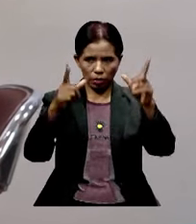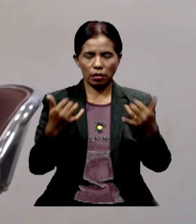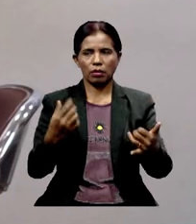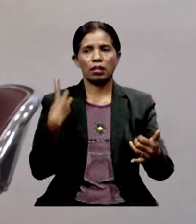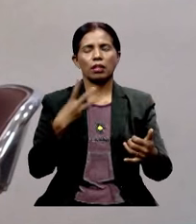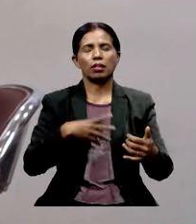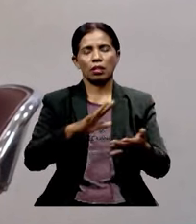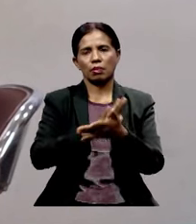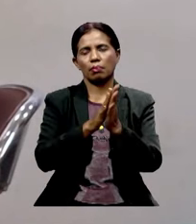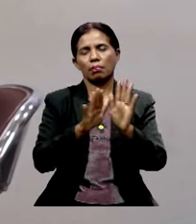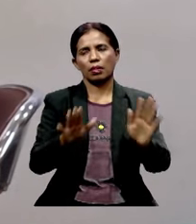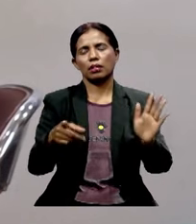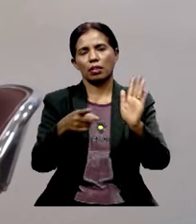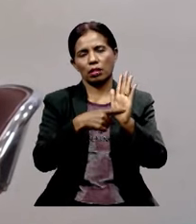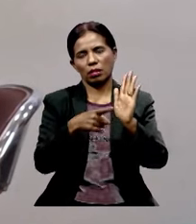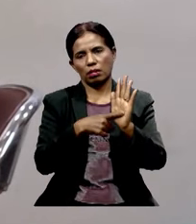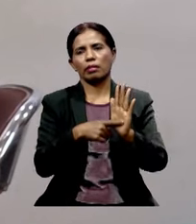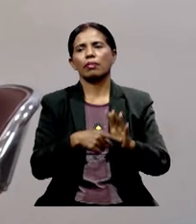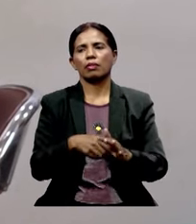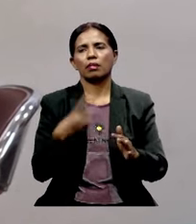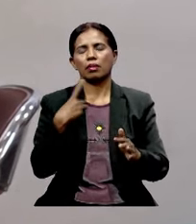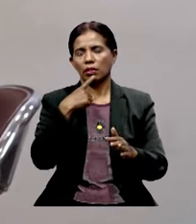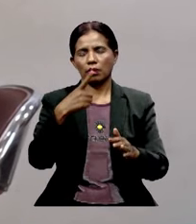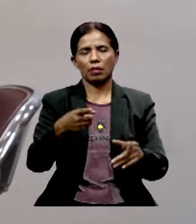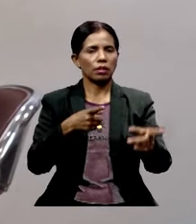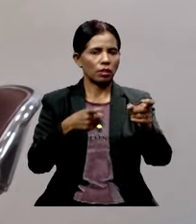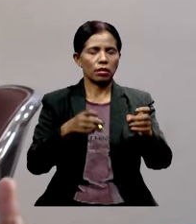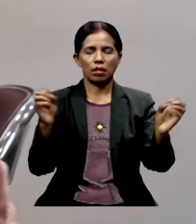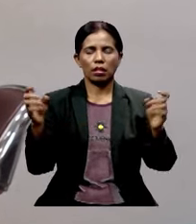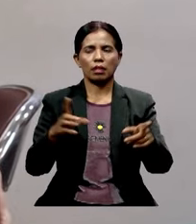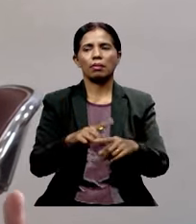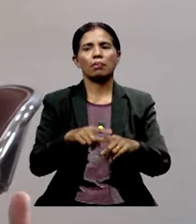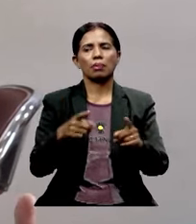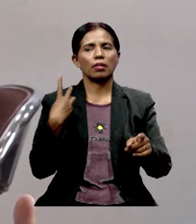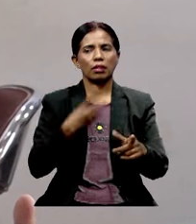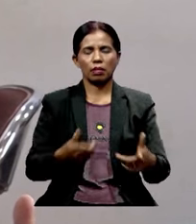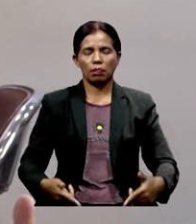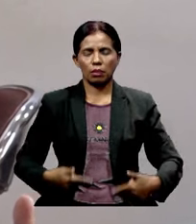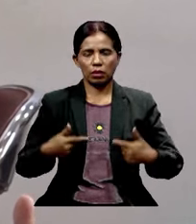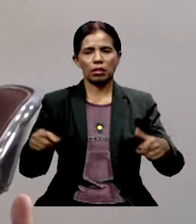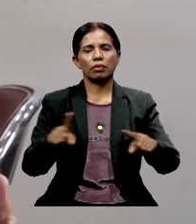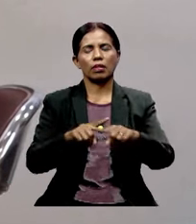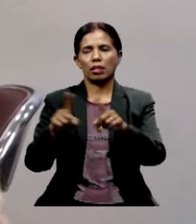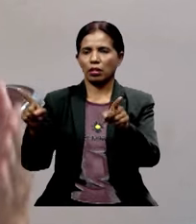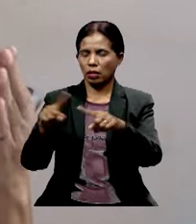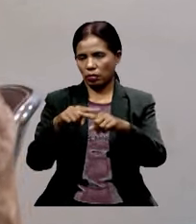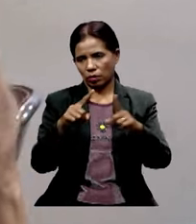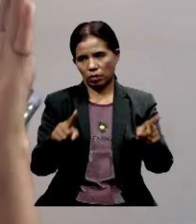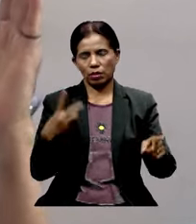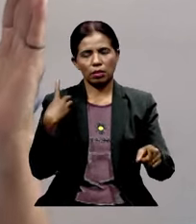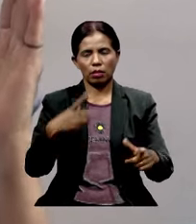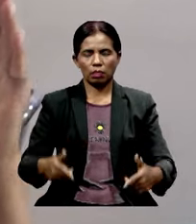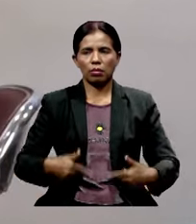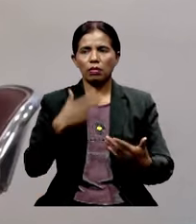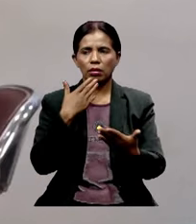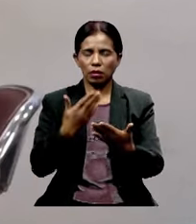negatif. Pas negatif na adanya itu yang kilat musang latar itu. Mabe itu moris lah nesan fati. Ini be moris dia dia